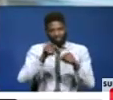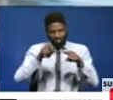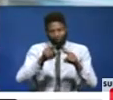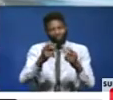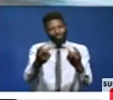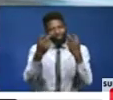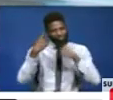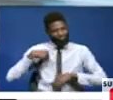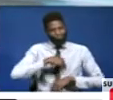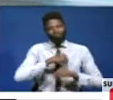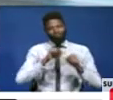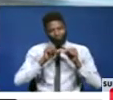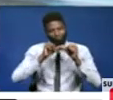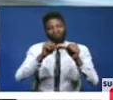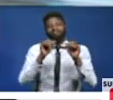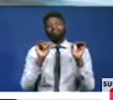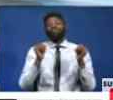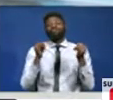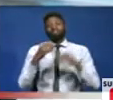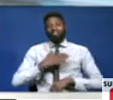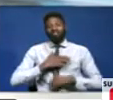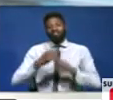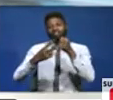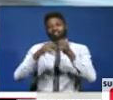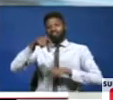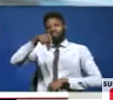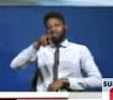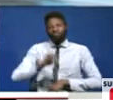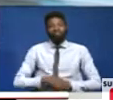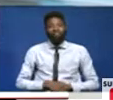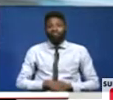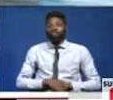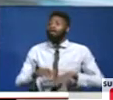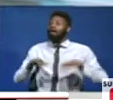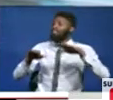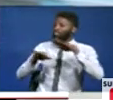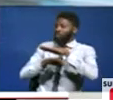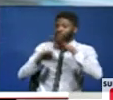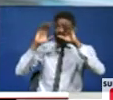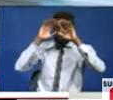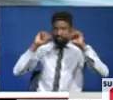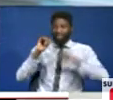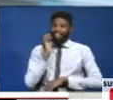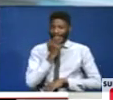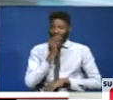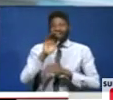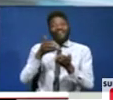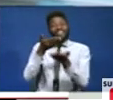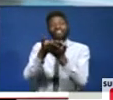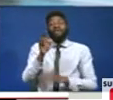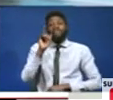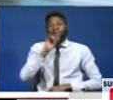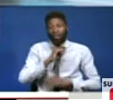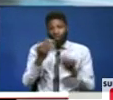taarifa hizi za darubini. Naibu Rais Rigathi Gachagua amewasili jijini Luanda, Angola kuhudhuria